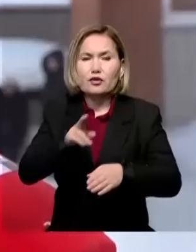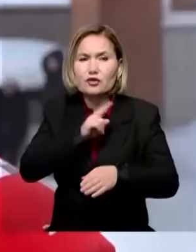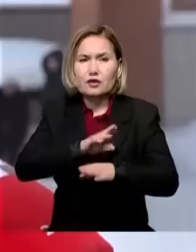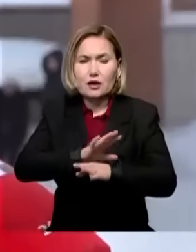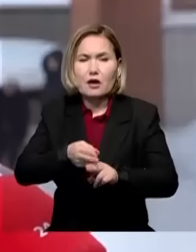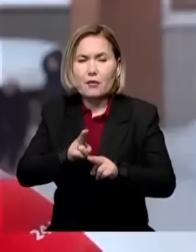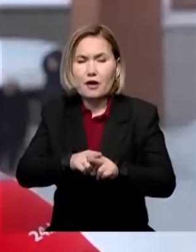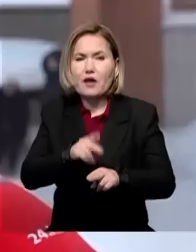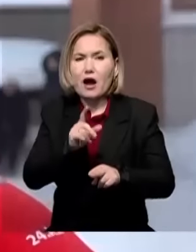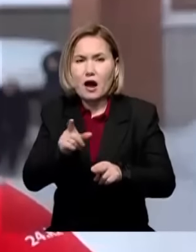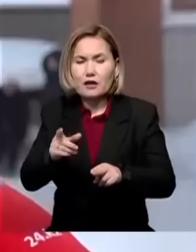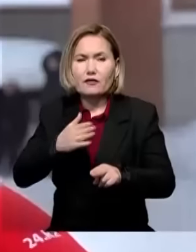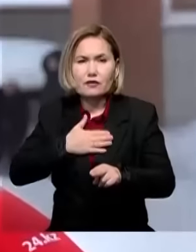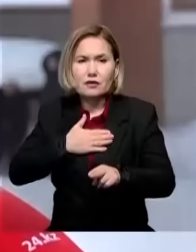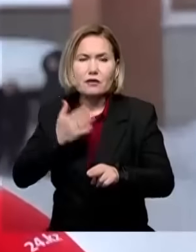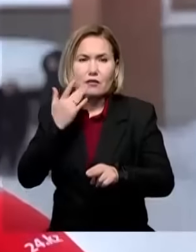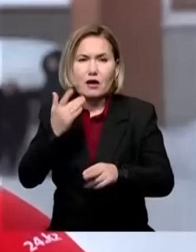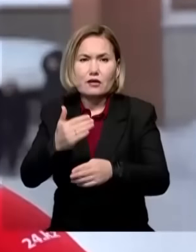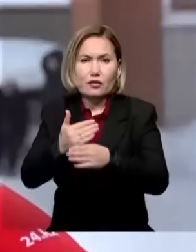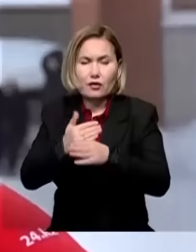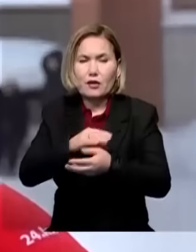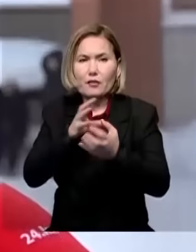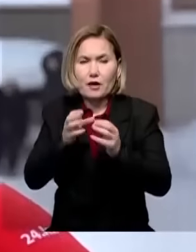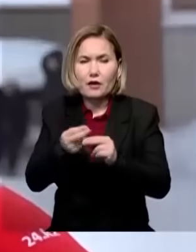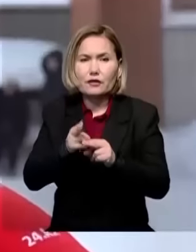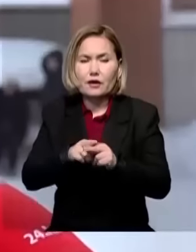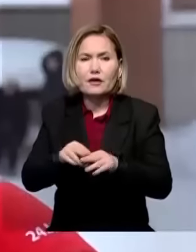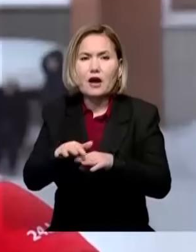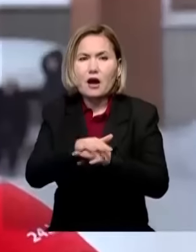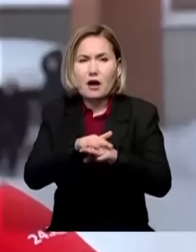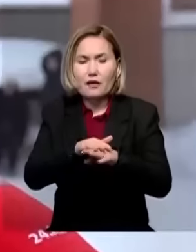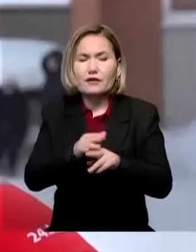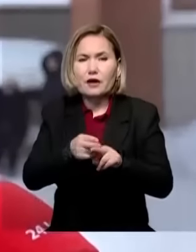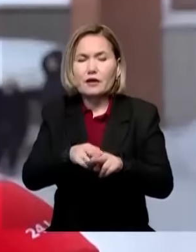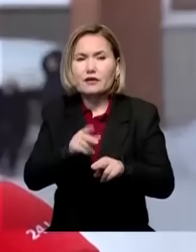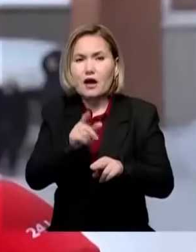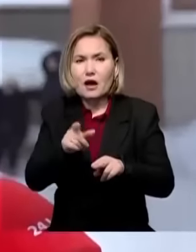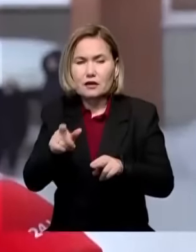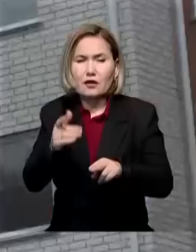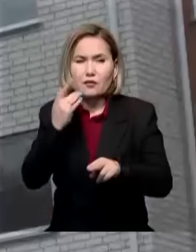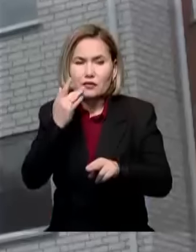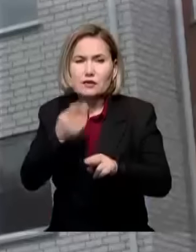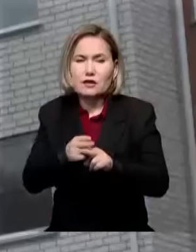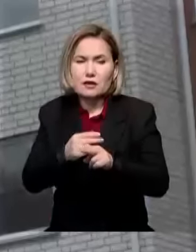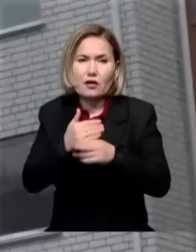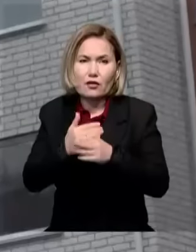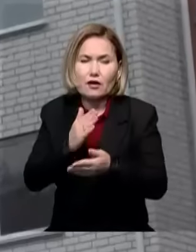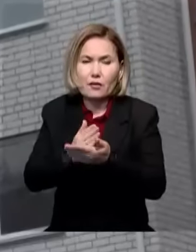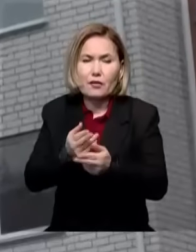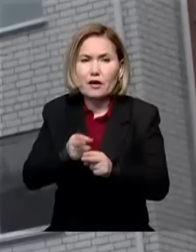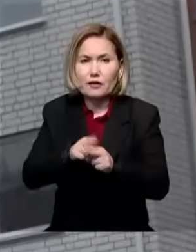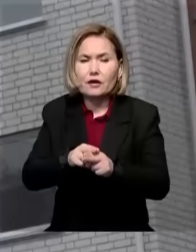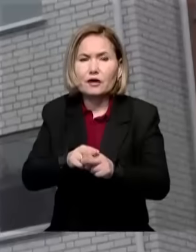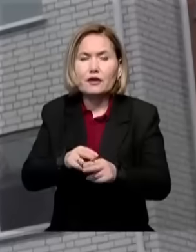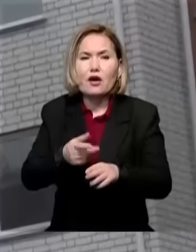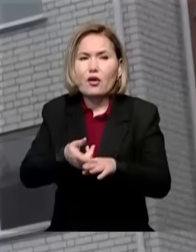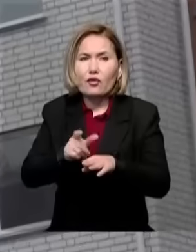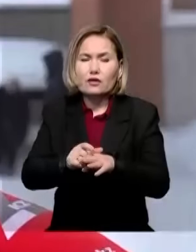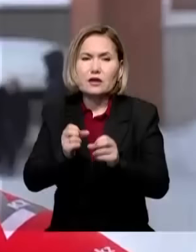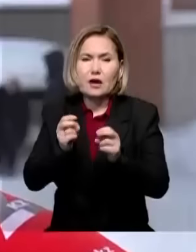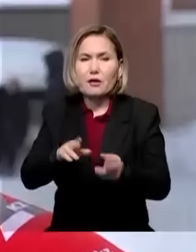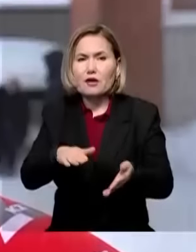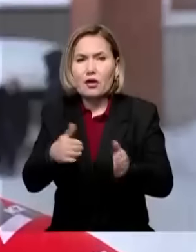Әйтеуір адамдар көмектесіп мінгізеді. Жолаушылар көп болса, орын жоқ. Онда келесісін күтуге тура келеді. Кейде аударылып қаламын.